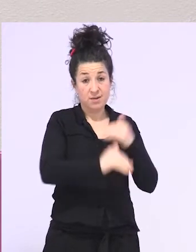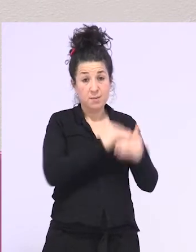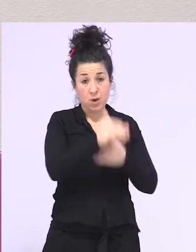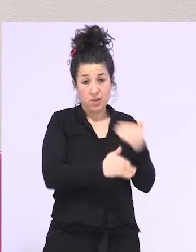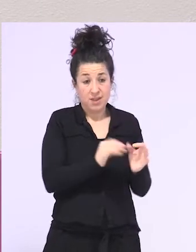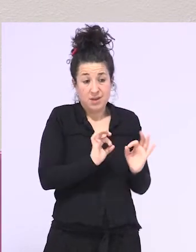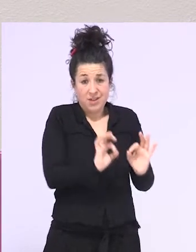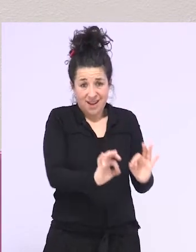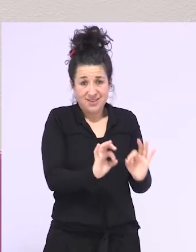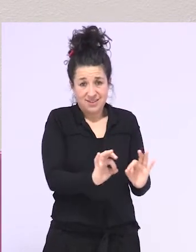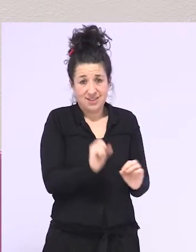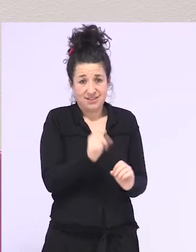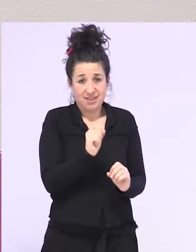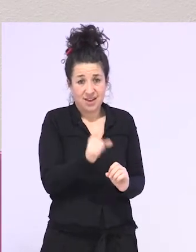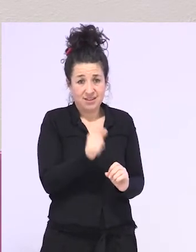ez?